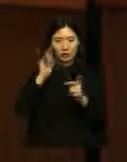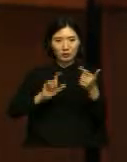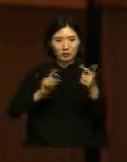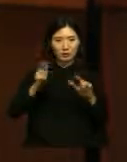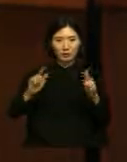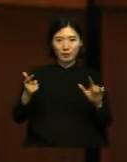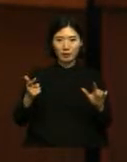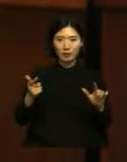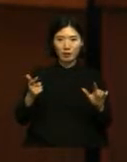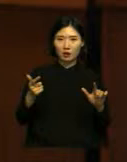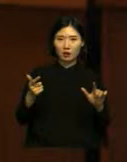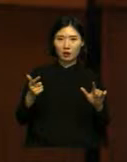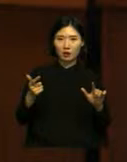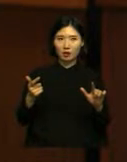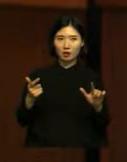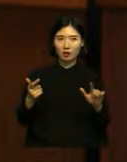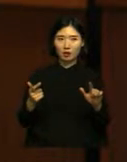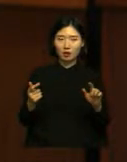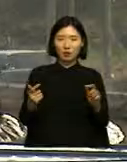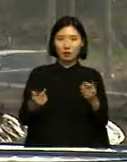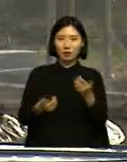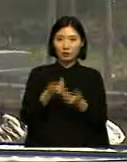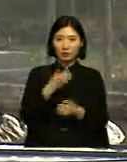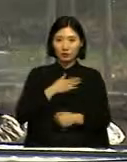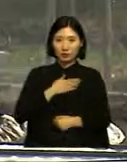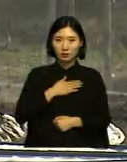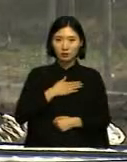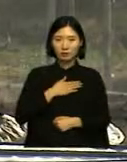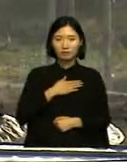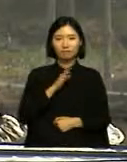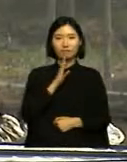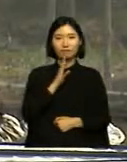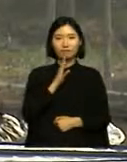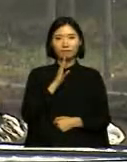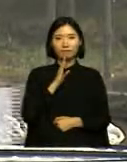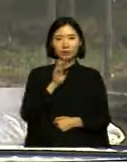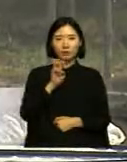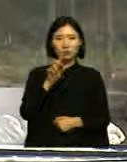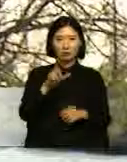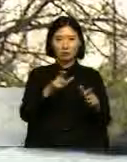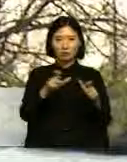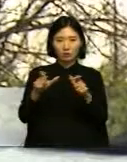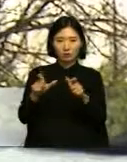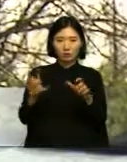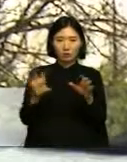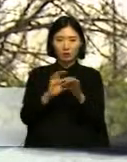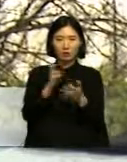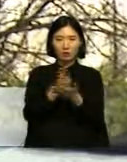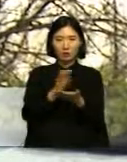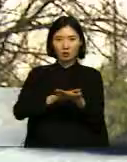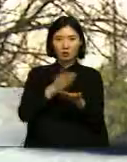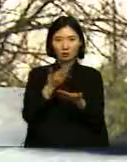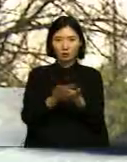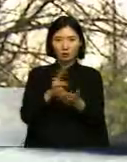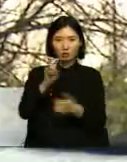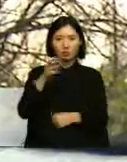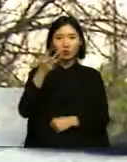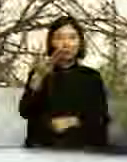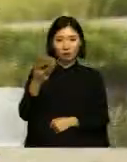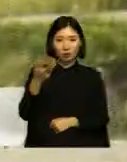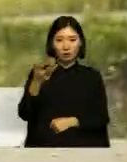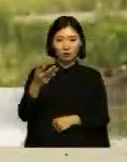알고 계시죠? 알겠습니다. 경기도 31개 시군 중 관련 조례가 개정된 곳은